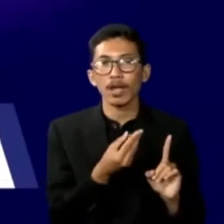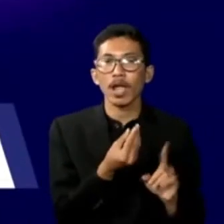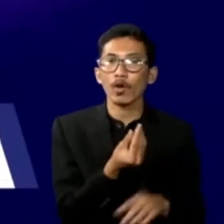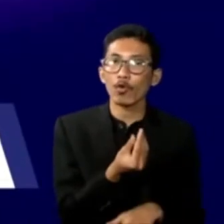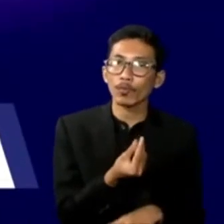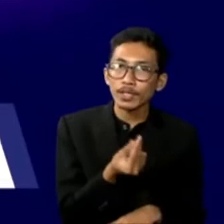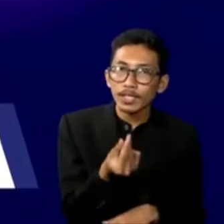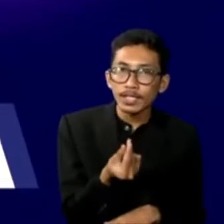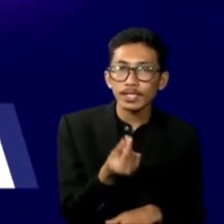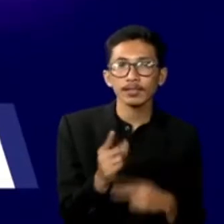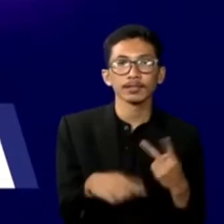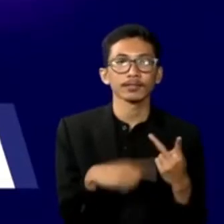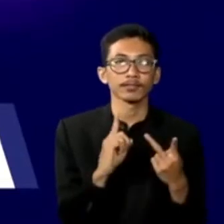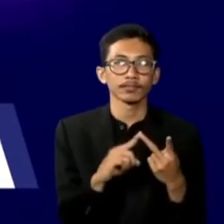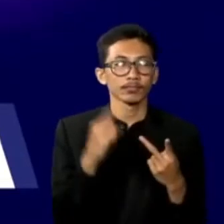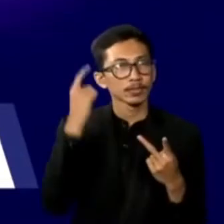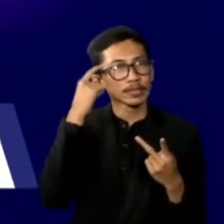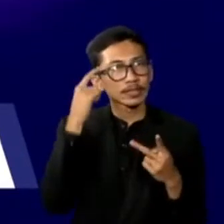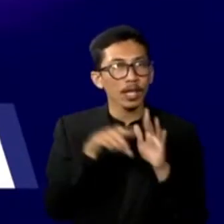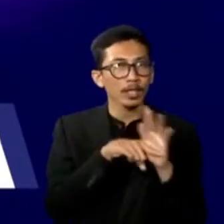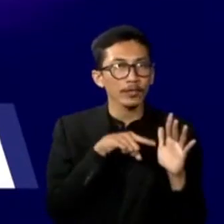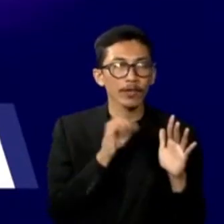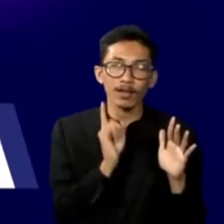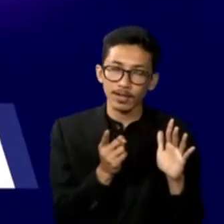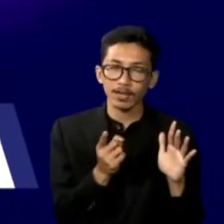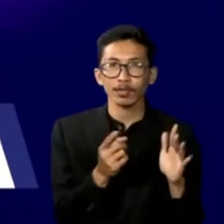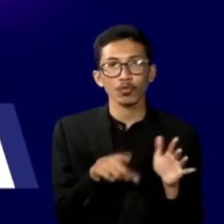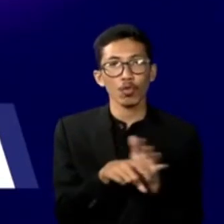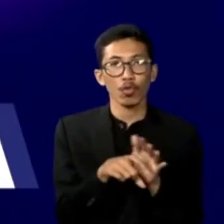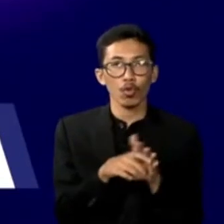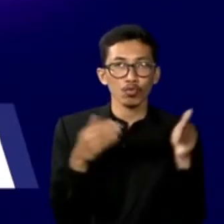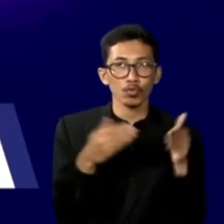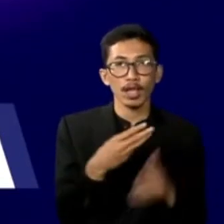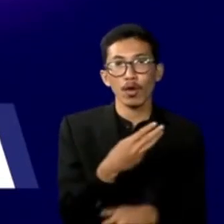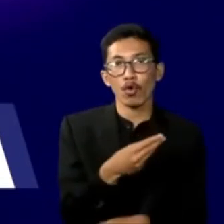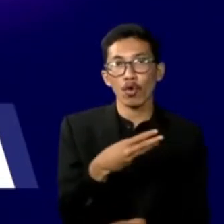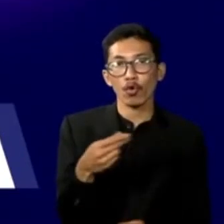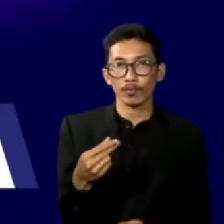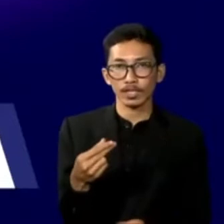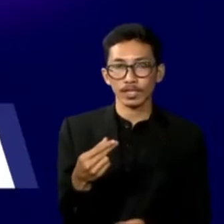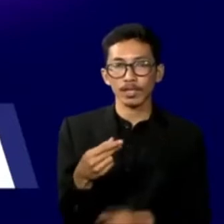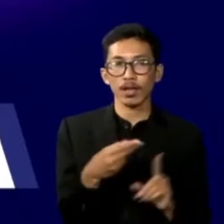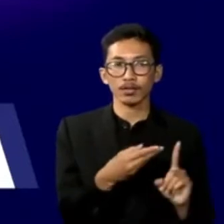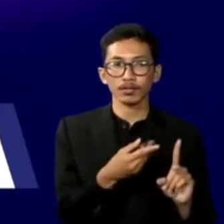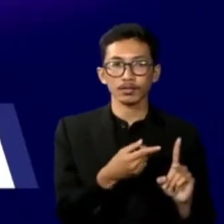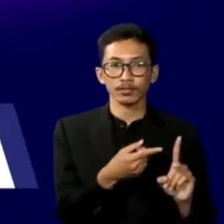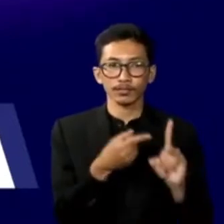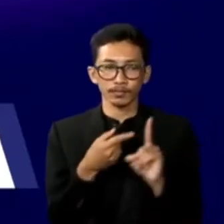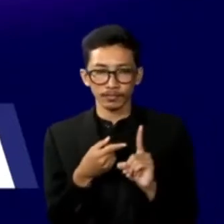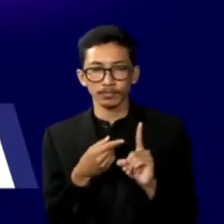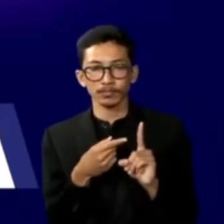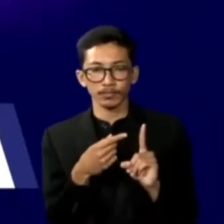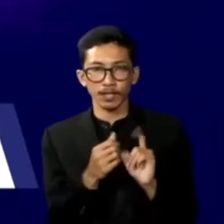sebab stigma ada macam-macam dari segi ekonomi misalnya dia takut kalau di testing kemudian hasilnya